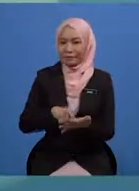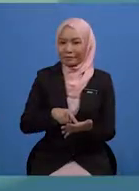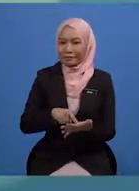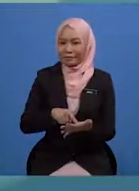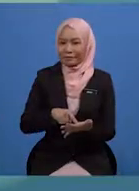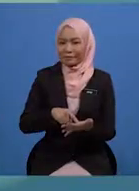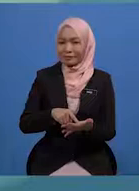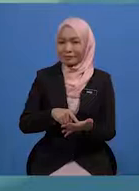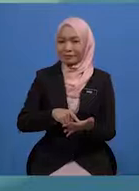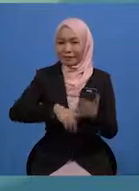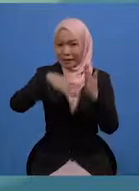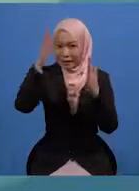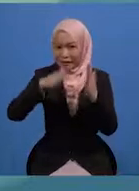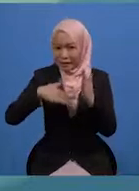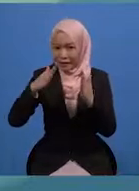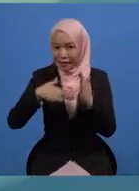cat air,